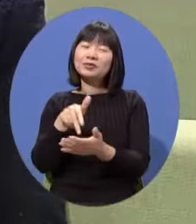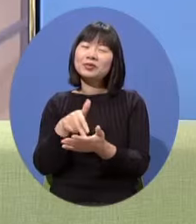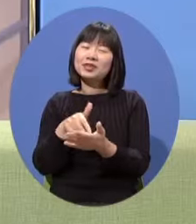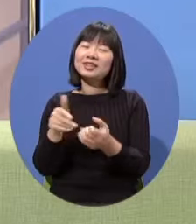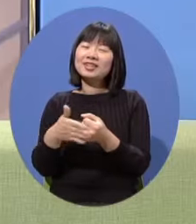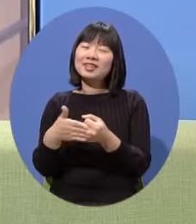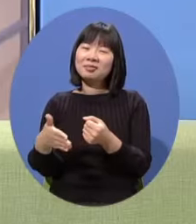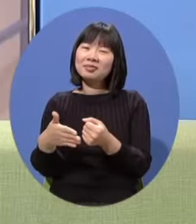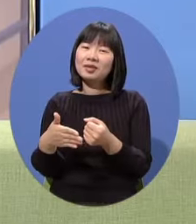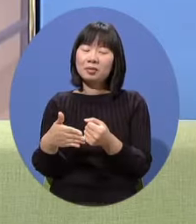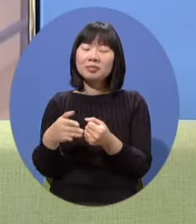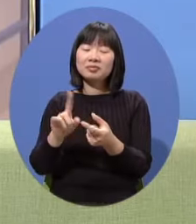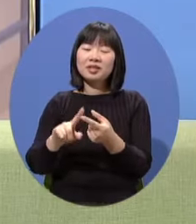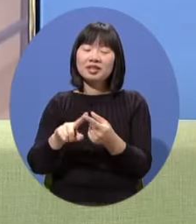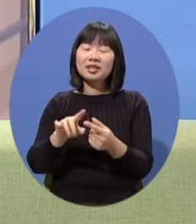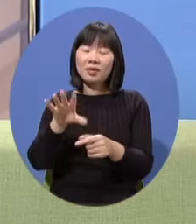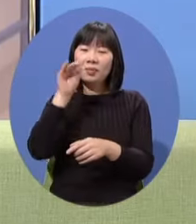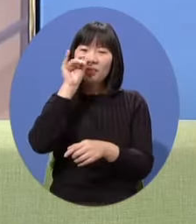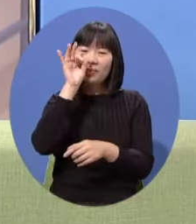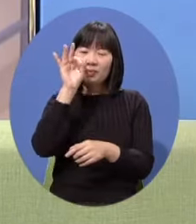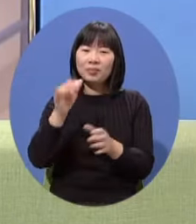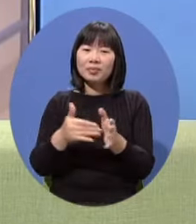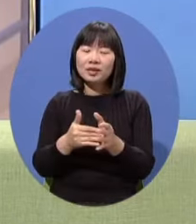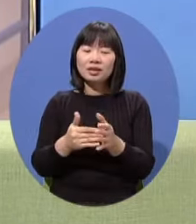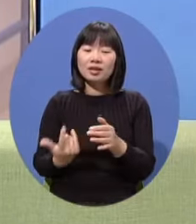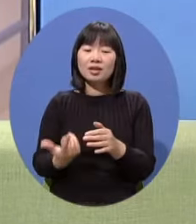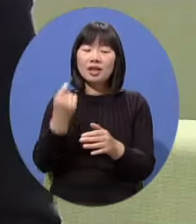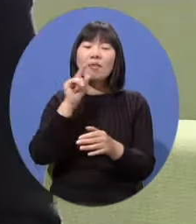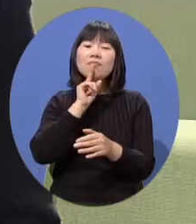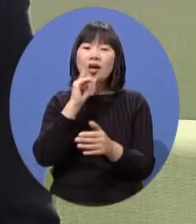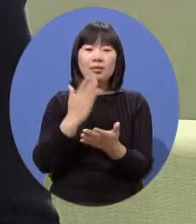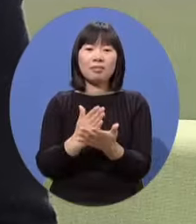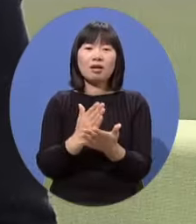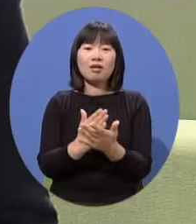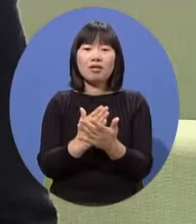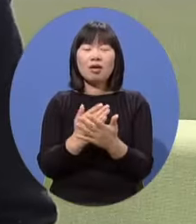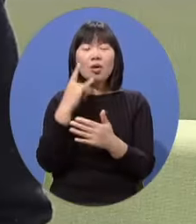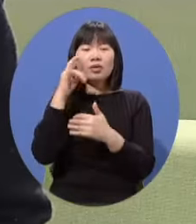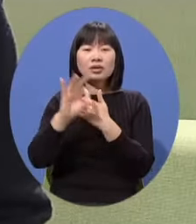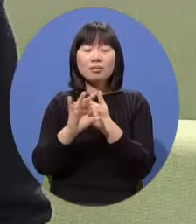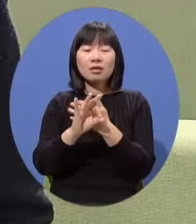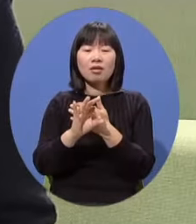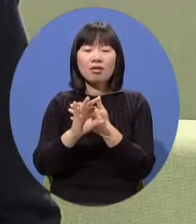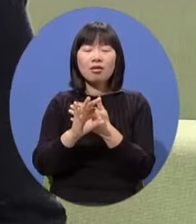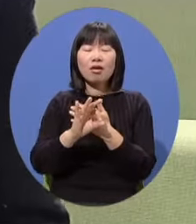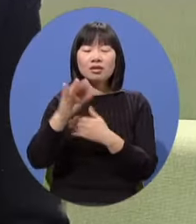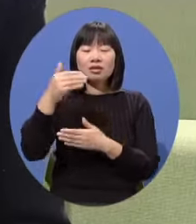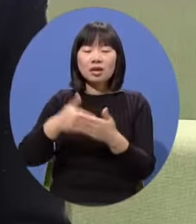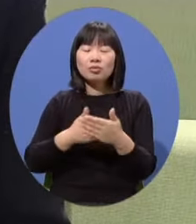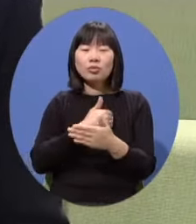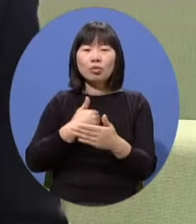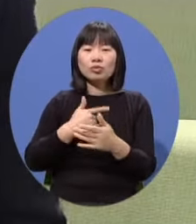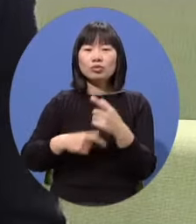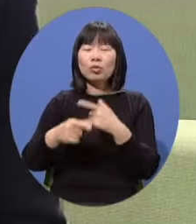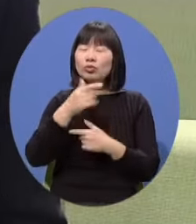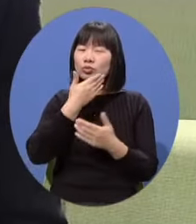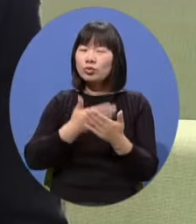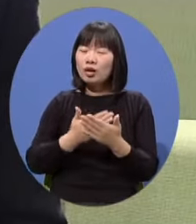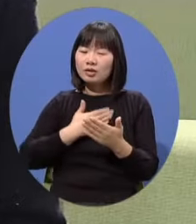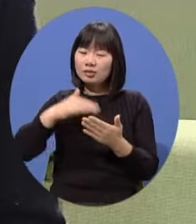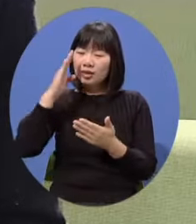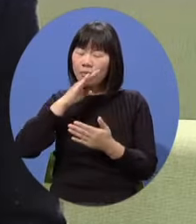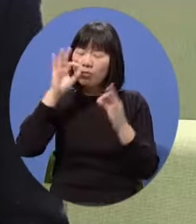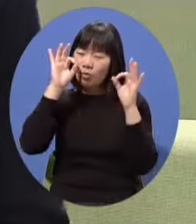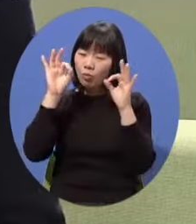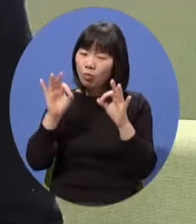생각이 좀 들어요. 그런 다음에 바로 말하지 마시고 네. 왜냐하면 여운이 너무 중요해요. 좀 기분이 안 좋아